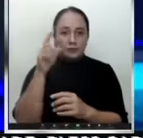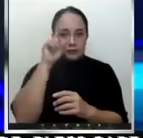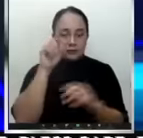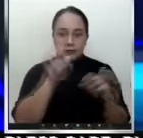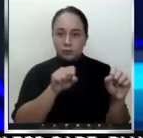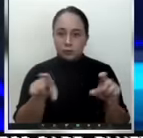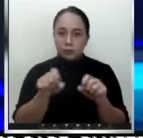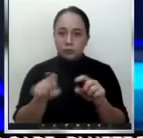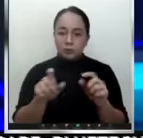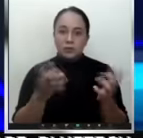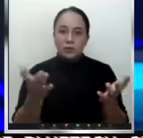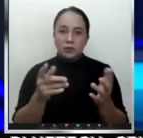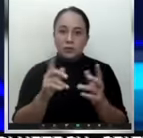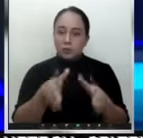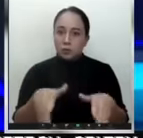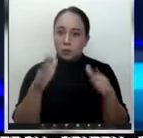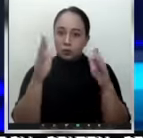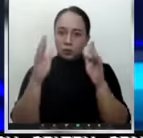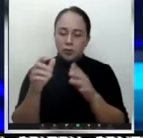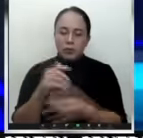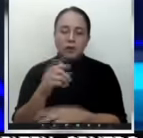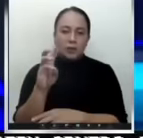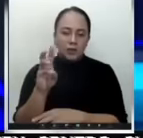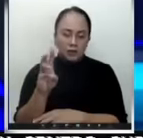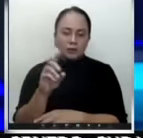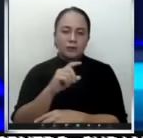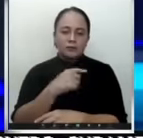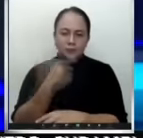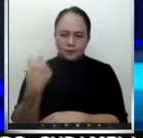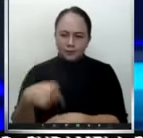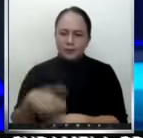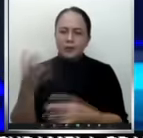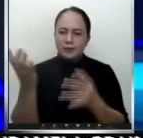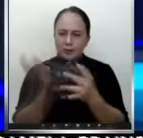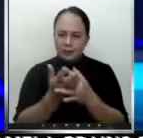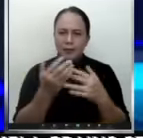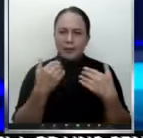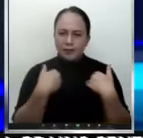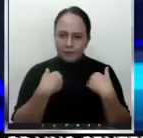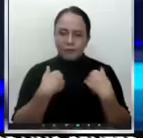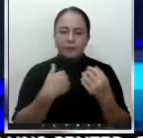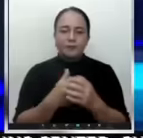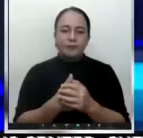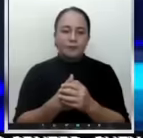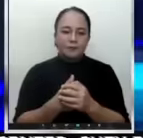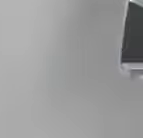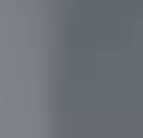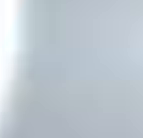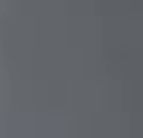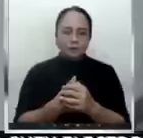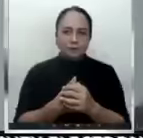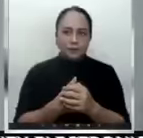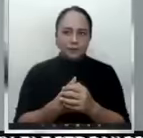roon. Anim na Chinese nationals naman ang sasampahan ng reklamo. Nakatutok si Ian Cruz.